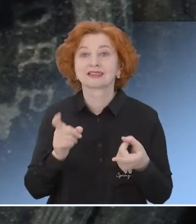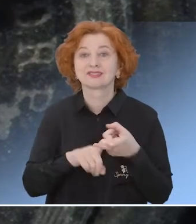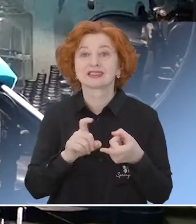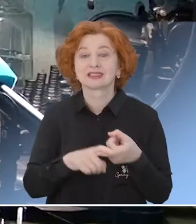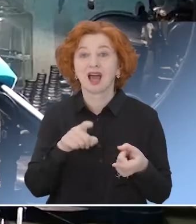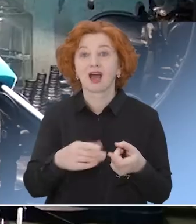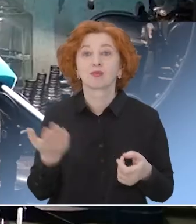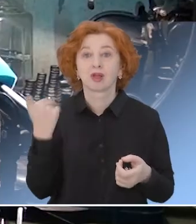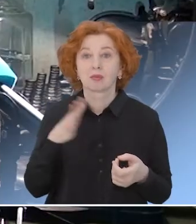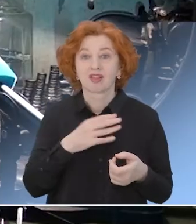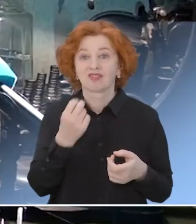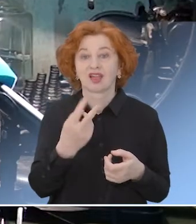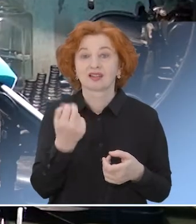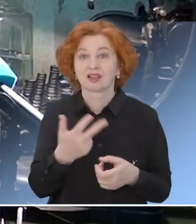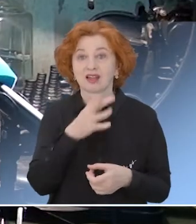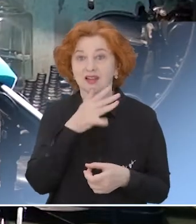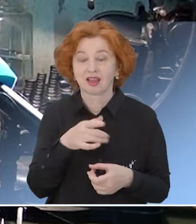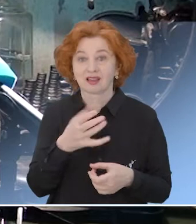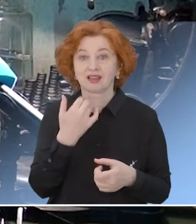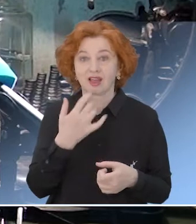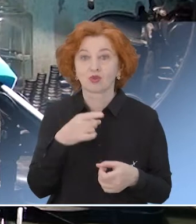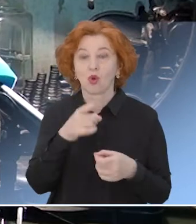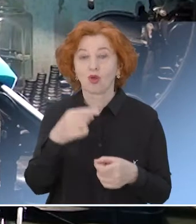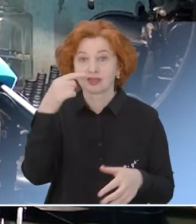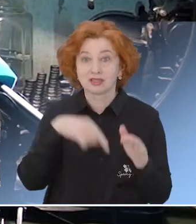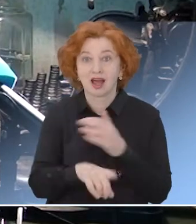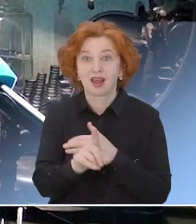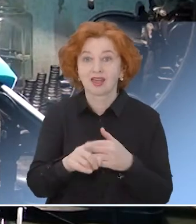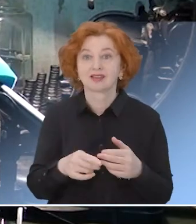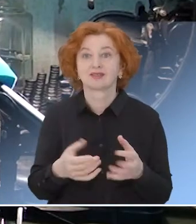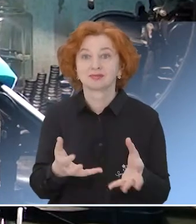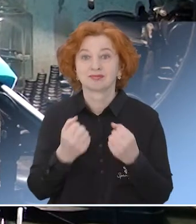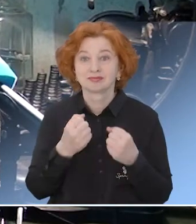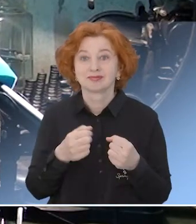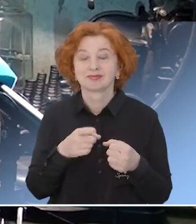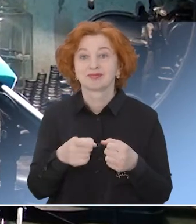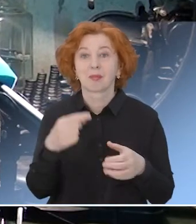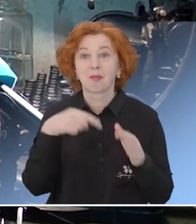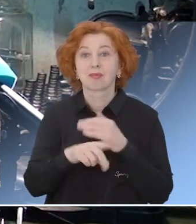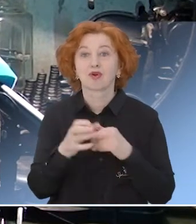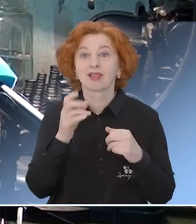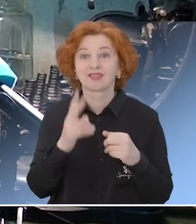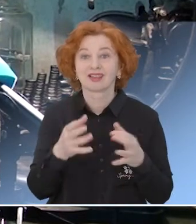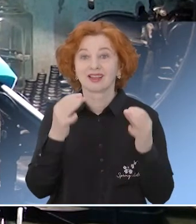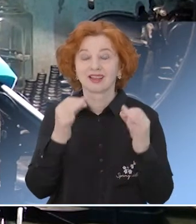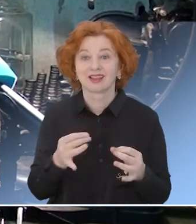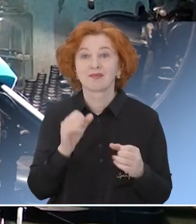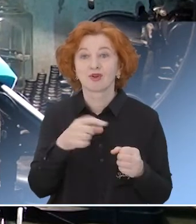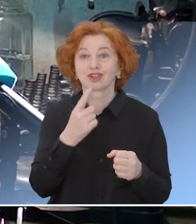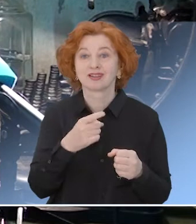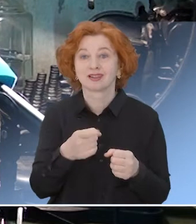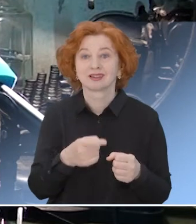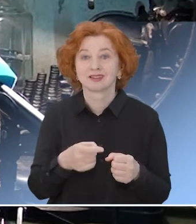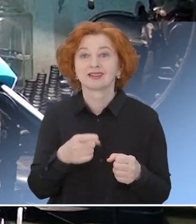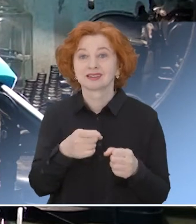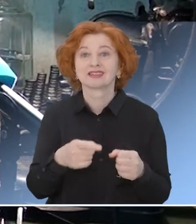связисты стояли, а ему было тогда лет 12-13, деду. Он залез туда по-тихому в этот броневик, ну и, можно